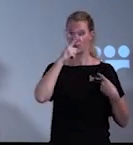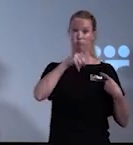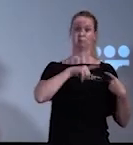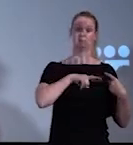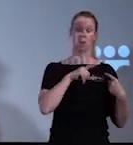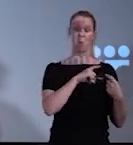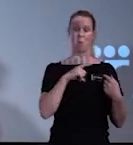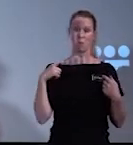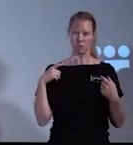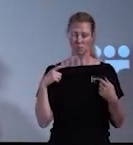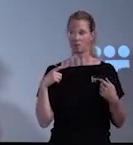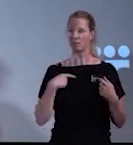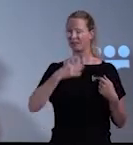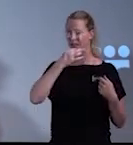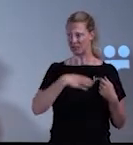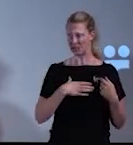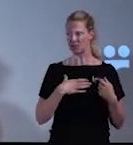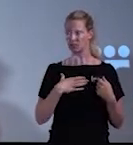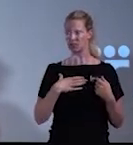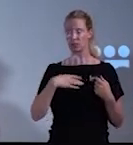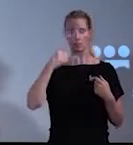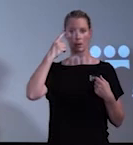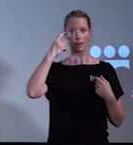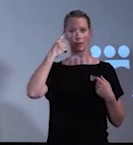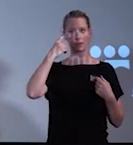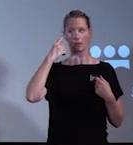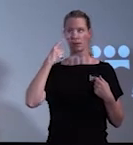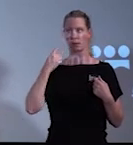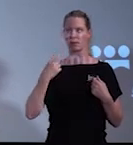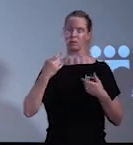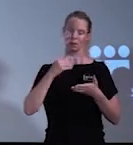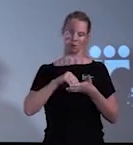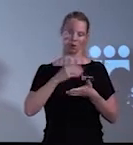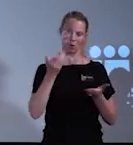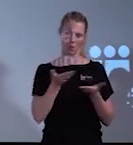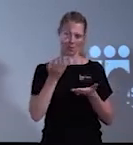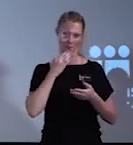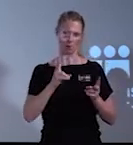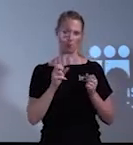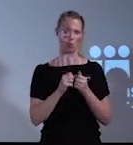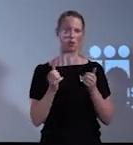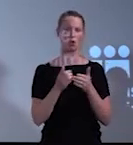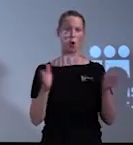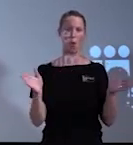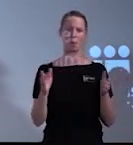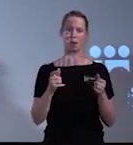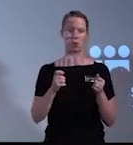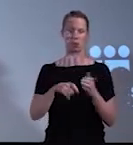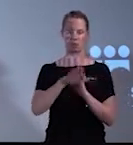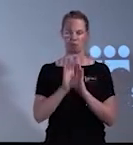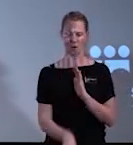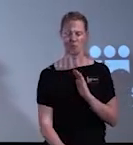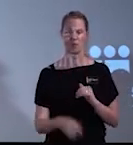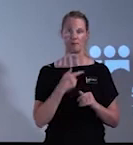mot oss. Men risken är ju som jag tänker utöver, vi kommer svara i våra remissvar också, men alltså, öppnar man en liten dammlucka här, jag tänker vi